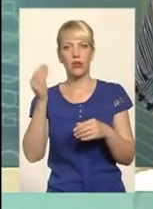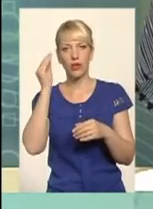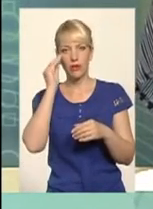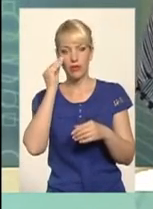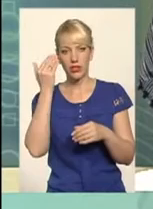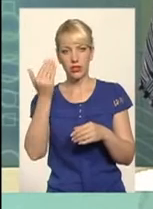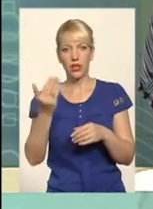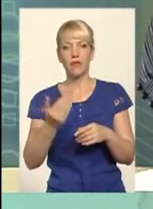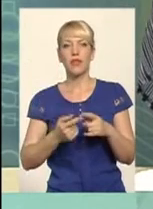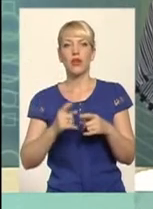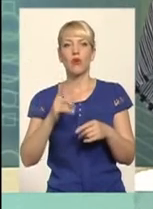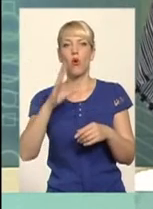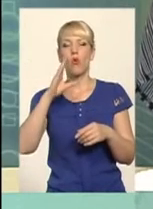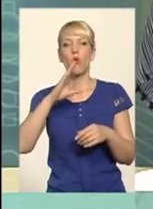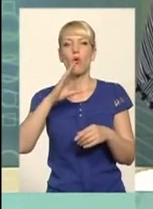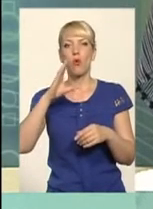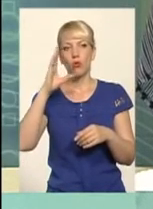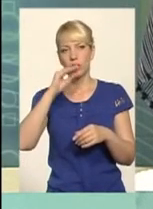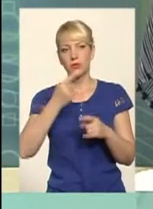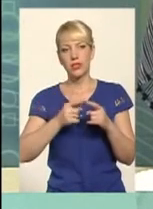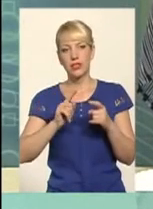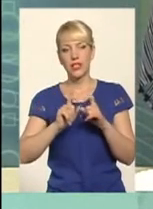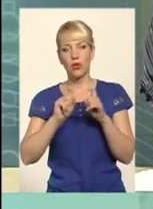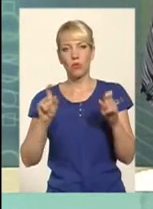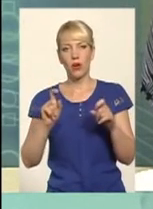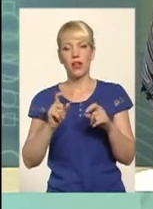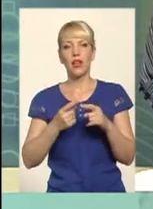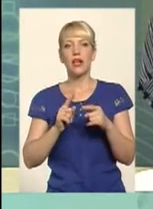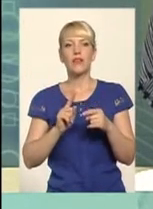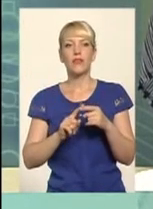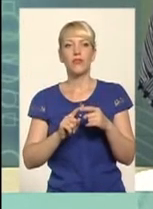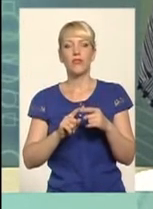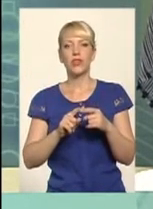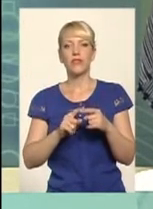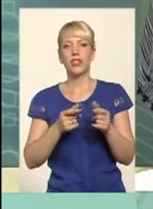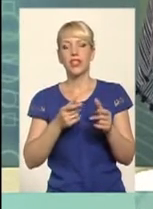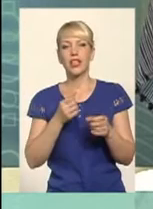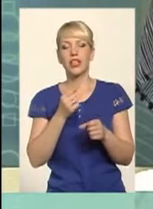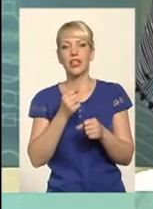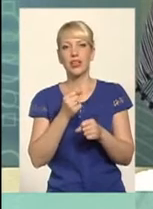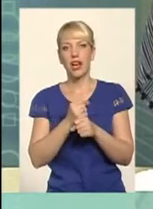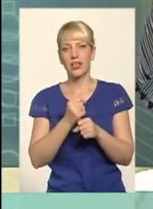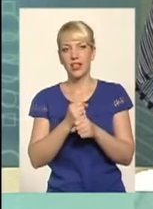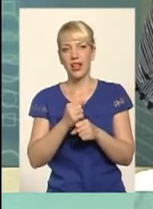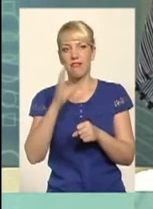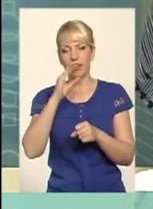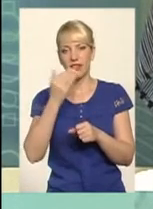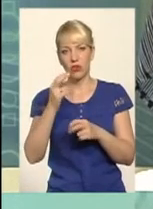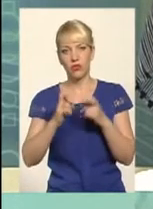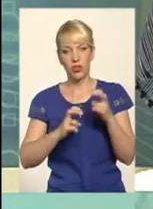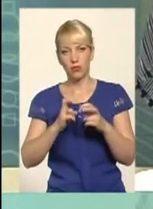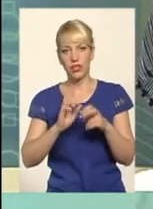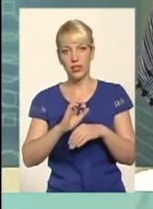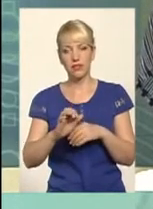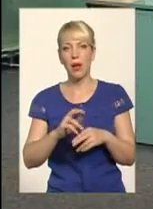все-таки в успіху цих компаній відіграє ефективна організація виробництва? Як там до цього підходять? Ну, взагалі,